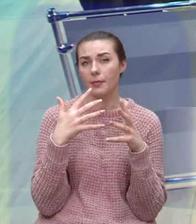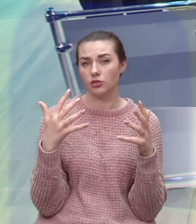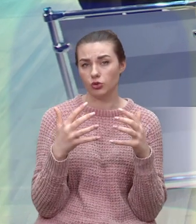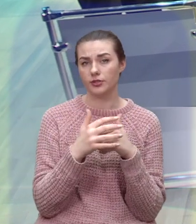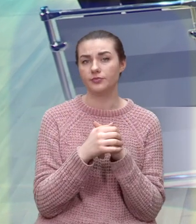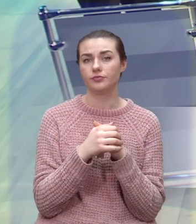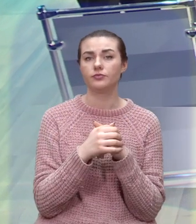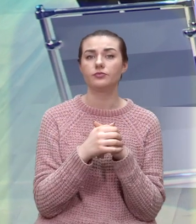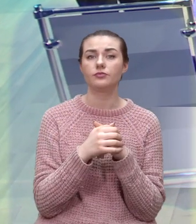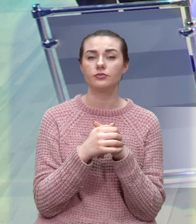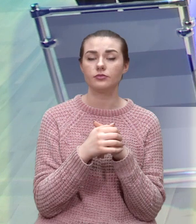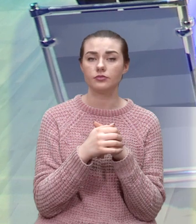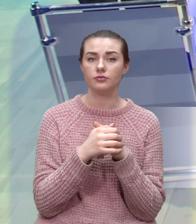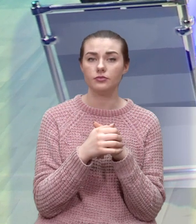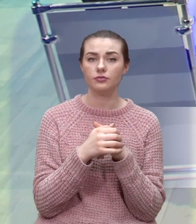большое